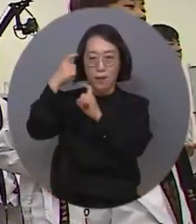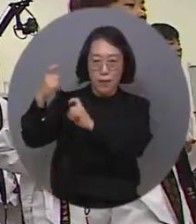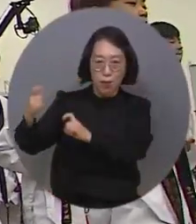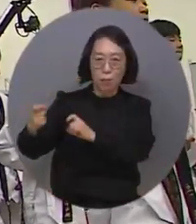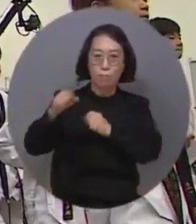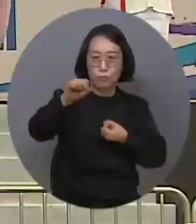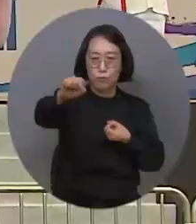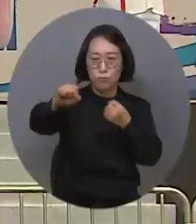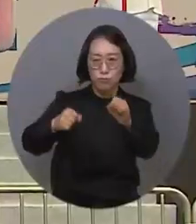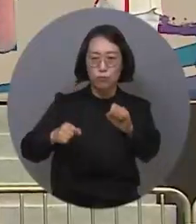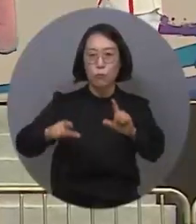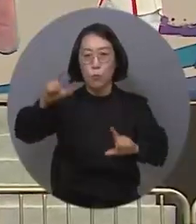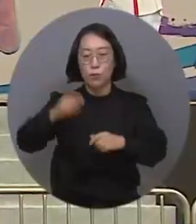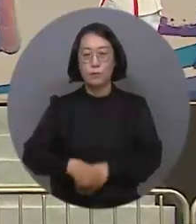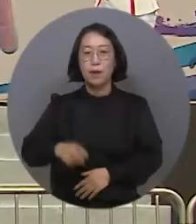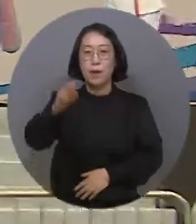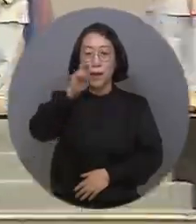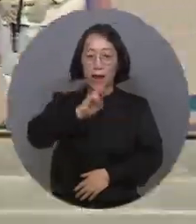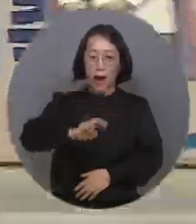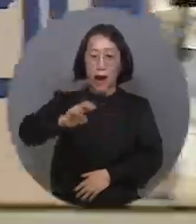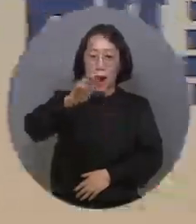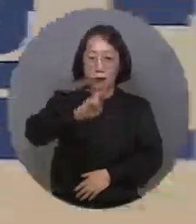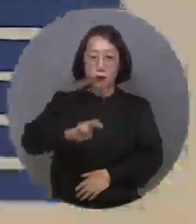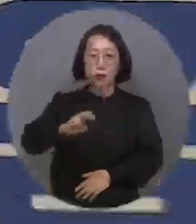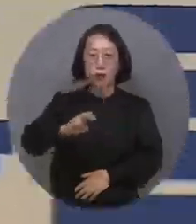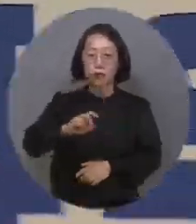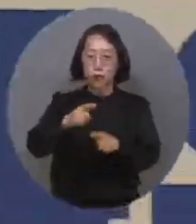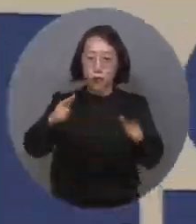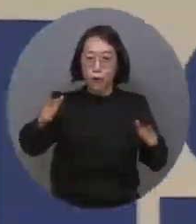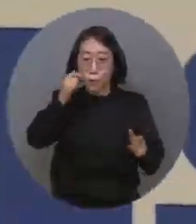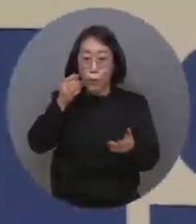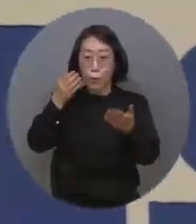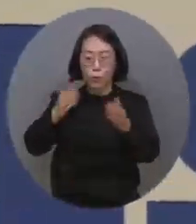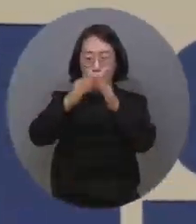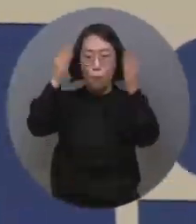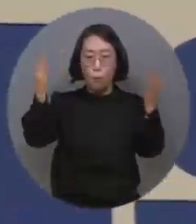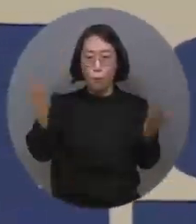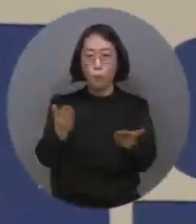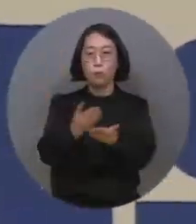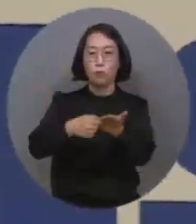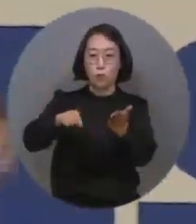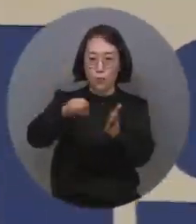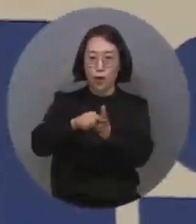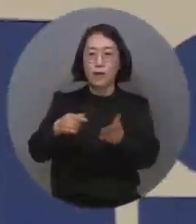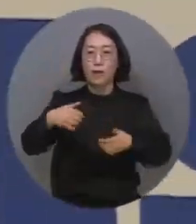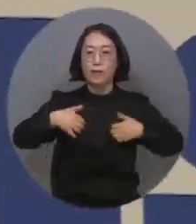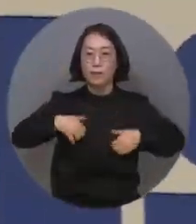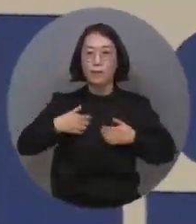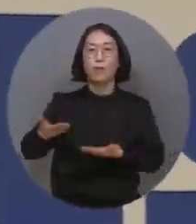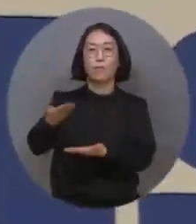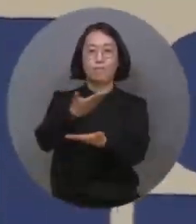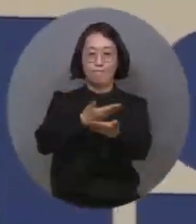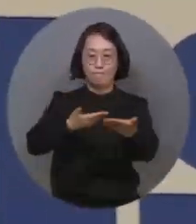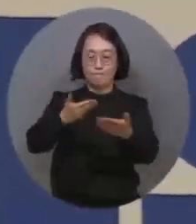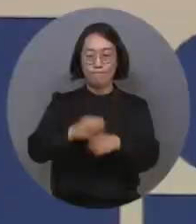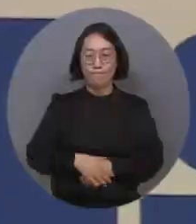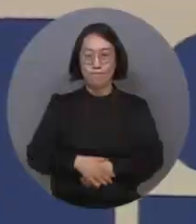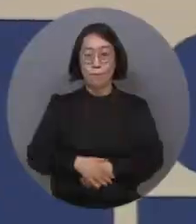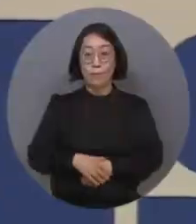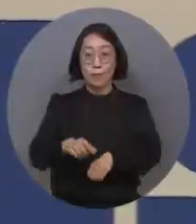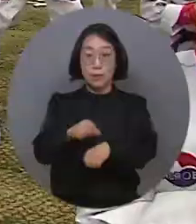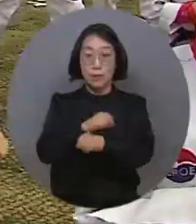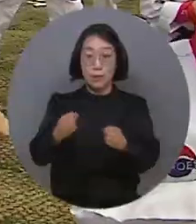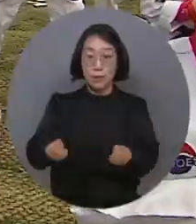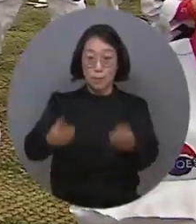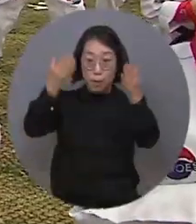태권도 시연, 가수 김태현 씨의 공연 등이 펼쳐지며 모두를 위한 자리로 꾸며졌습니다. 특히